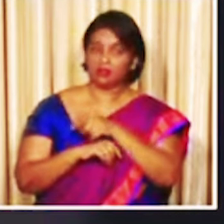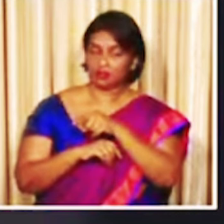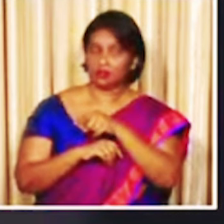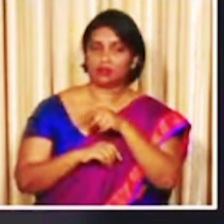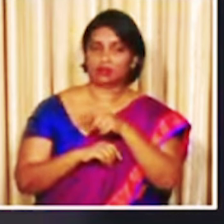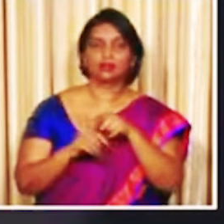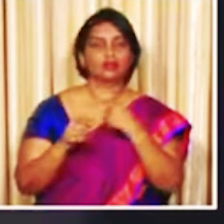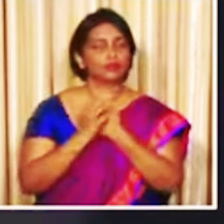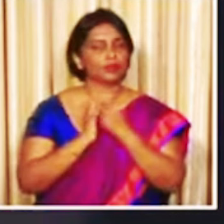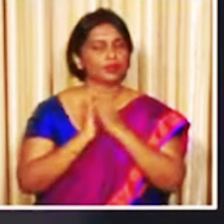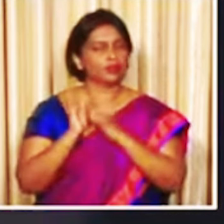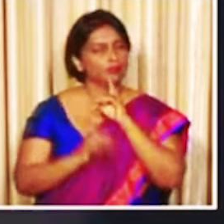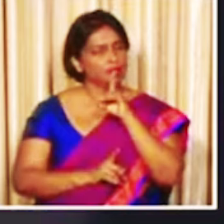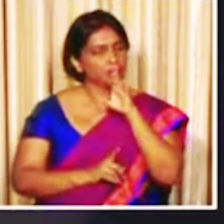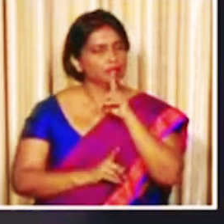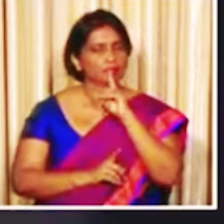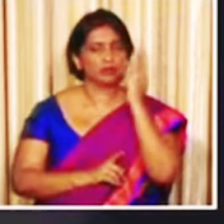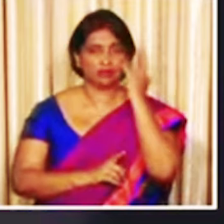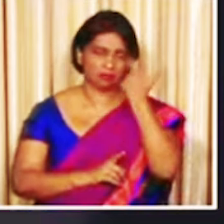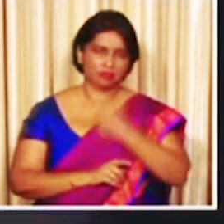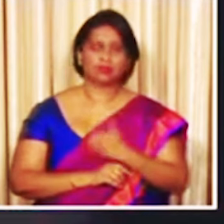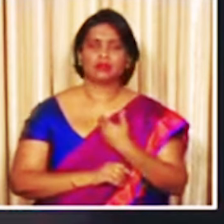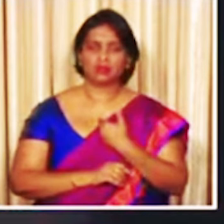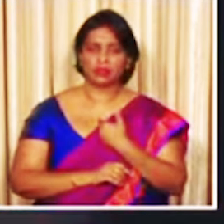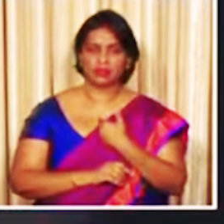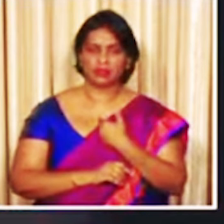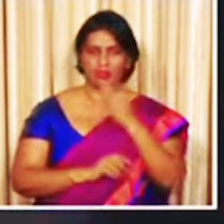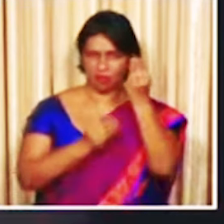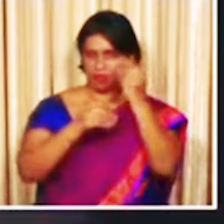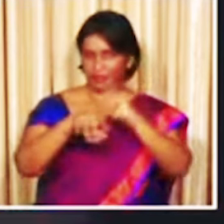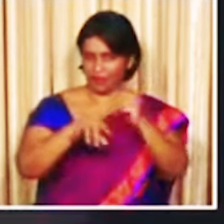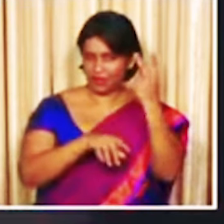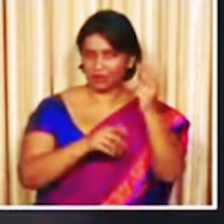ගරු ඇමතුමා ලැජ්ජයි කියන්න කාන්තාවක් හැටියට මම දන්නා මිනිත්තු දෙකයි කියන්න